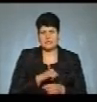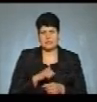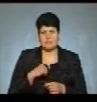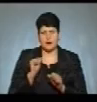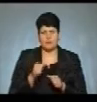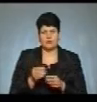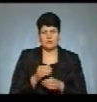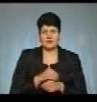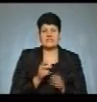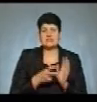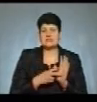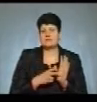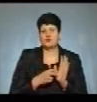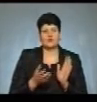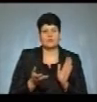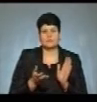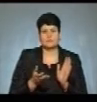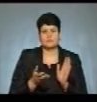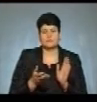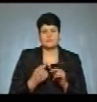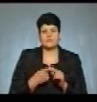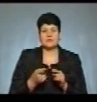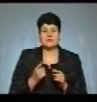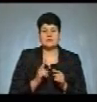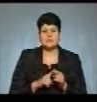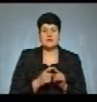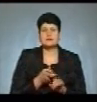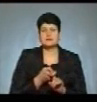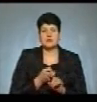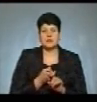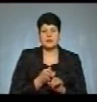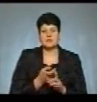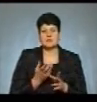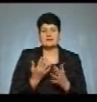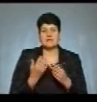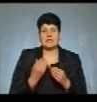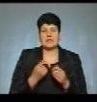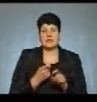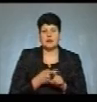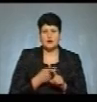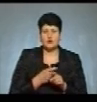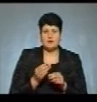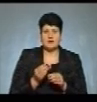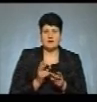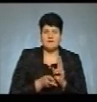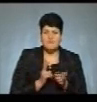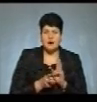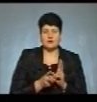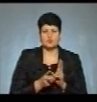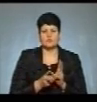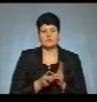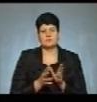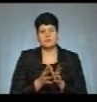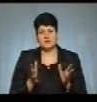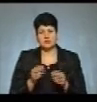наліпити 700. Тобто це залежить теж, скільки картоплі наварено, більше наварено, значить більше ліпимо. Ну